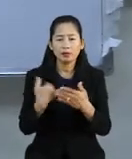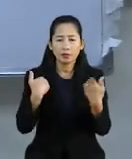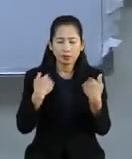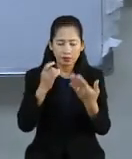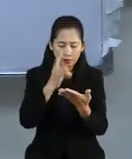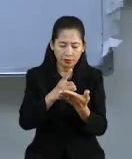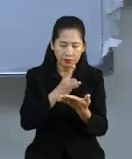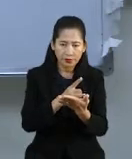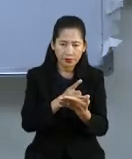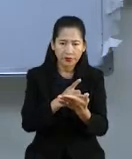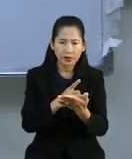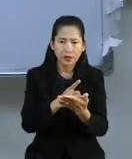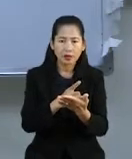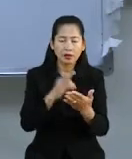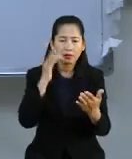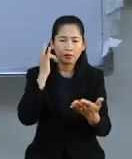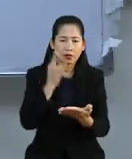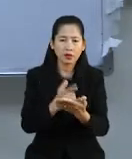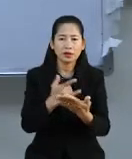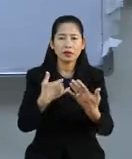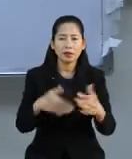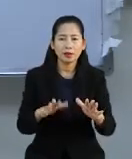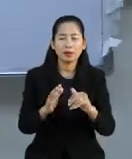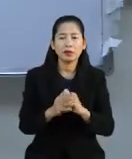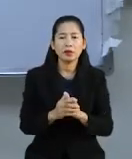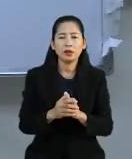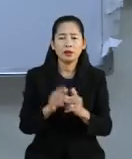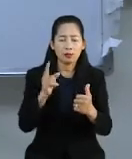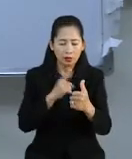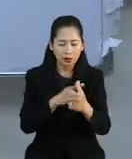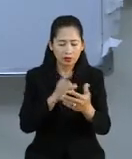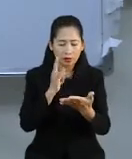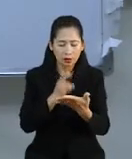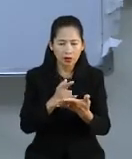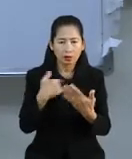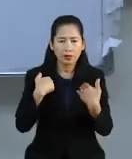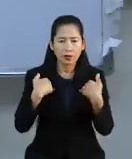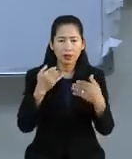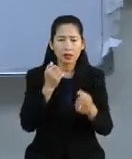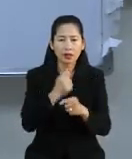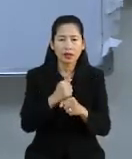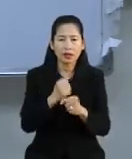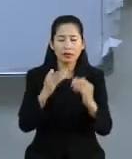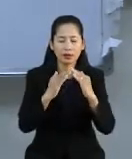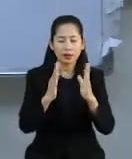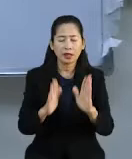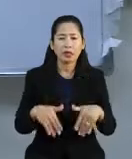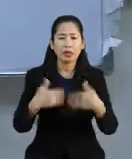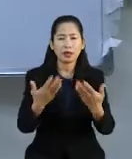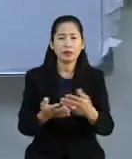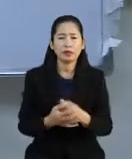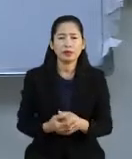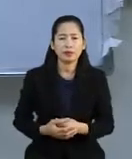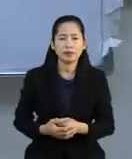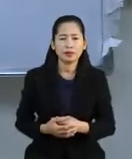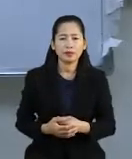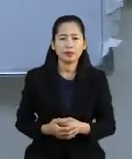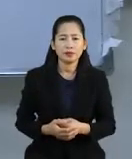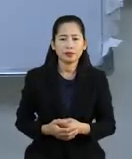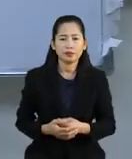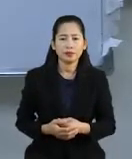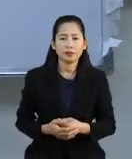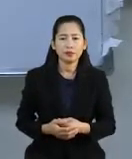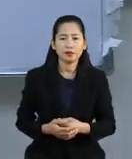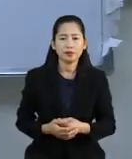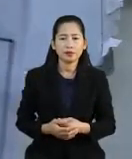mê hiện được bao dương cứ đào ti bánh chọc hái chẳng muốn được bánh chọc này kêu miên kịch ca kẹt mũi chun con tiếng ao khăn đi là con á